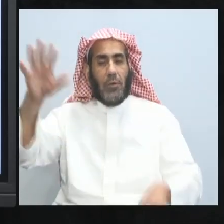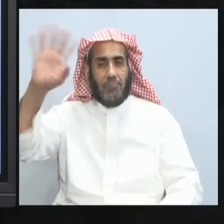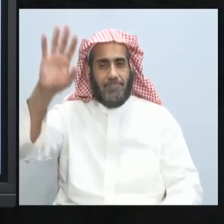وبركاته